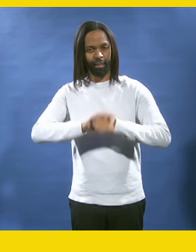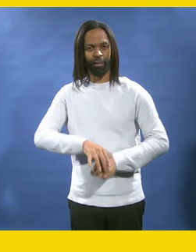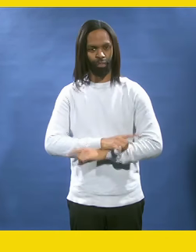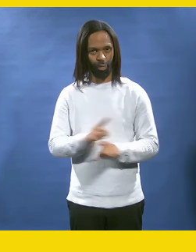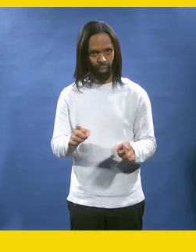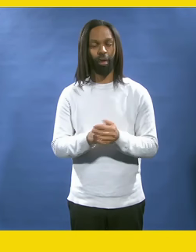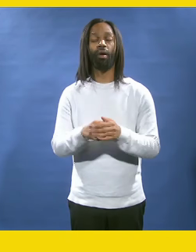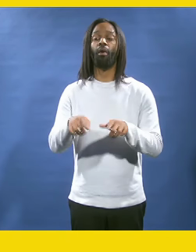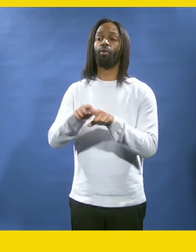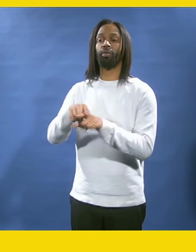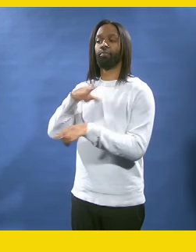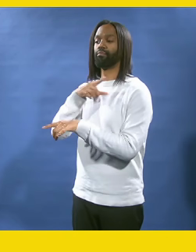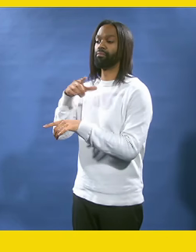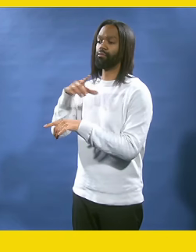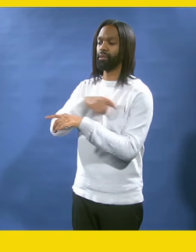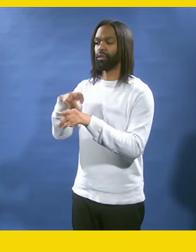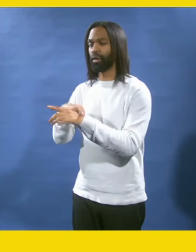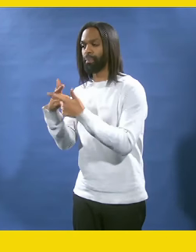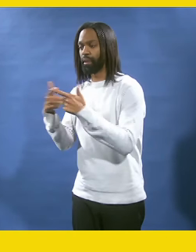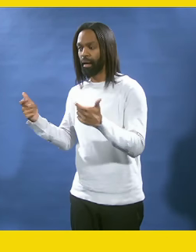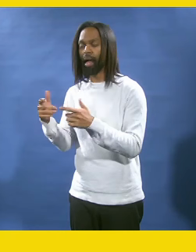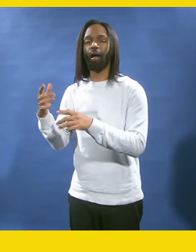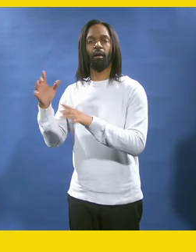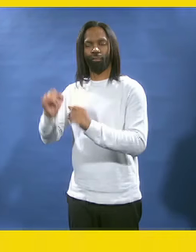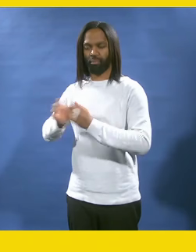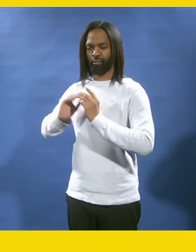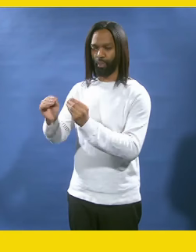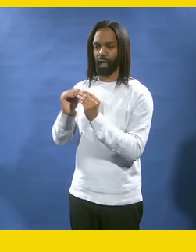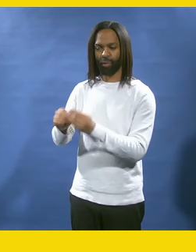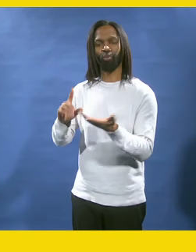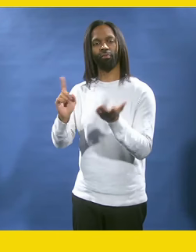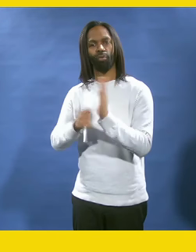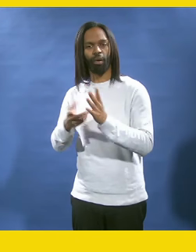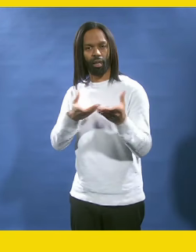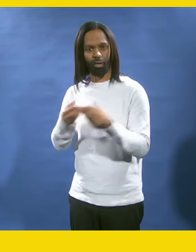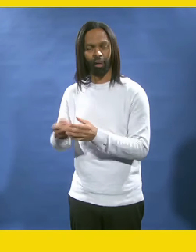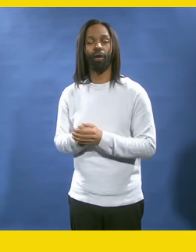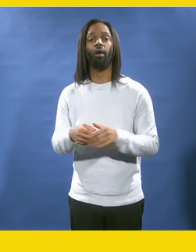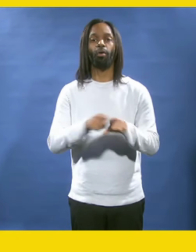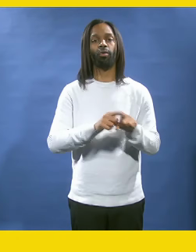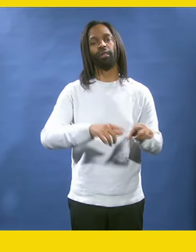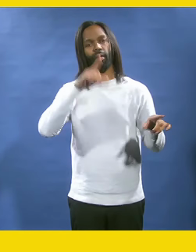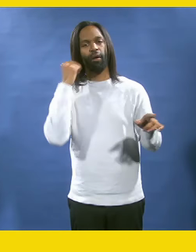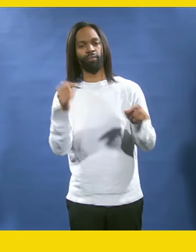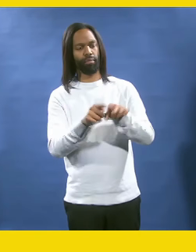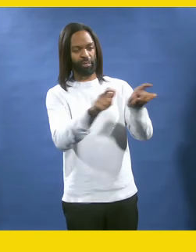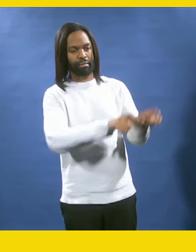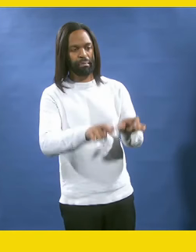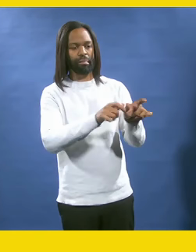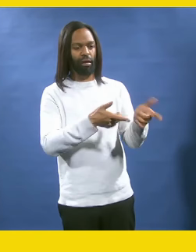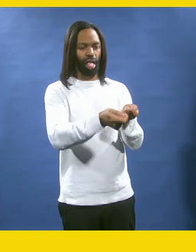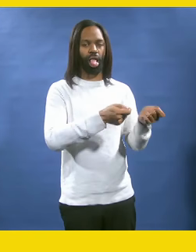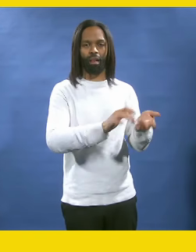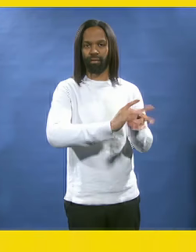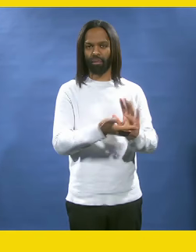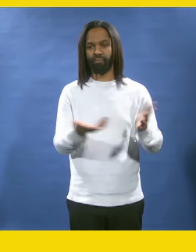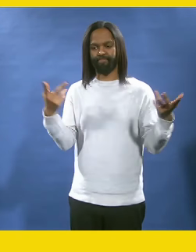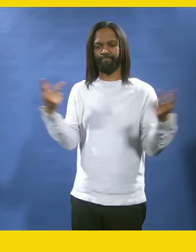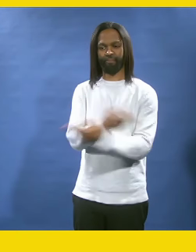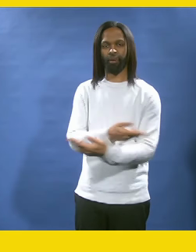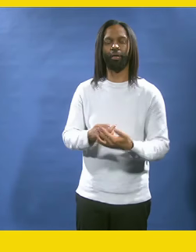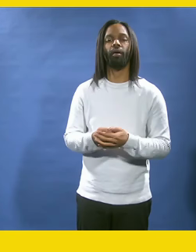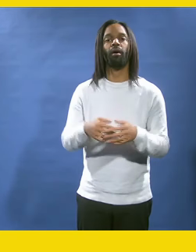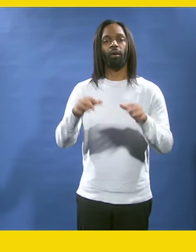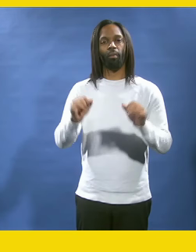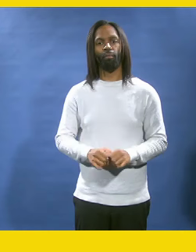l'ordre et actrices du droit à l'accueil, écoute et repérage du contrôle coercitif, une approche intersectionnelle des questions politiques et